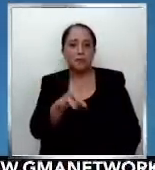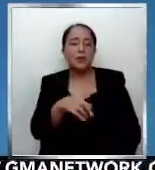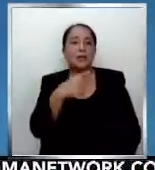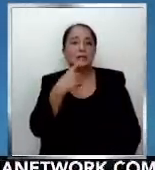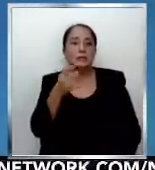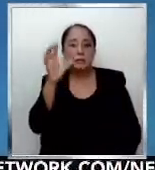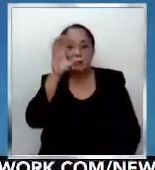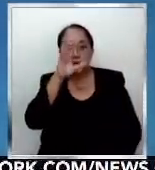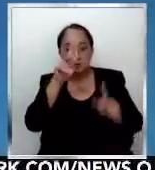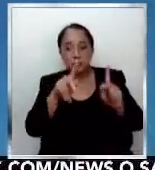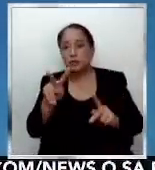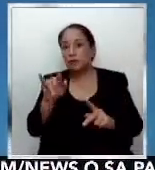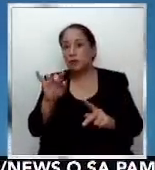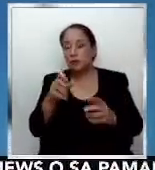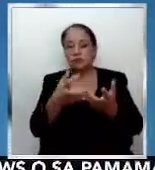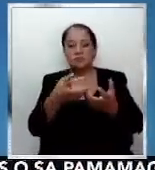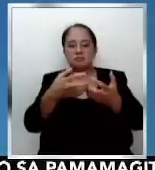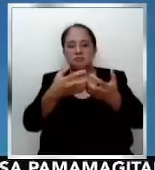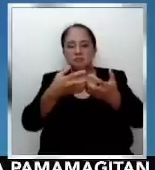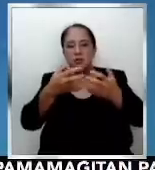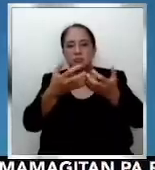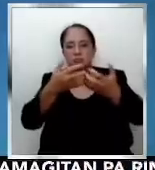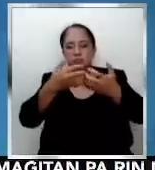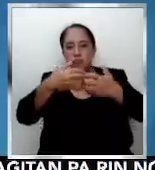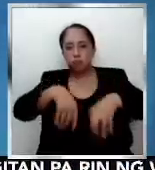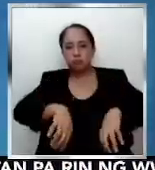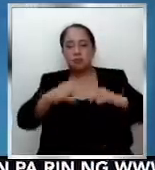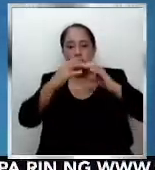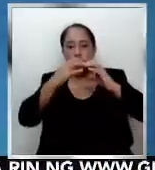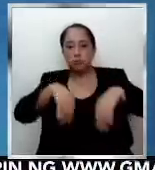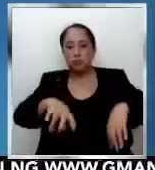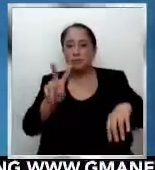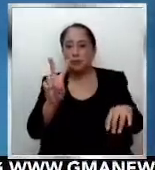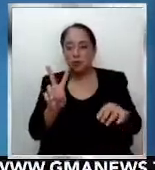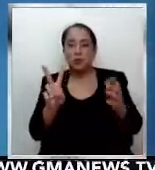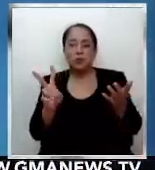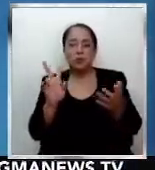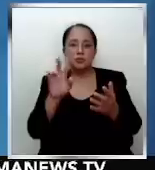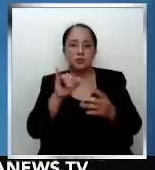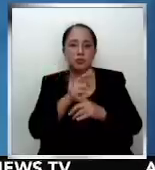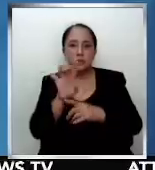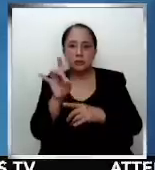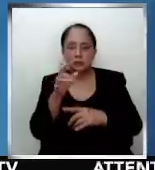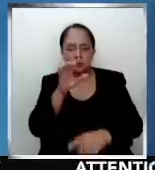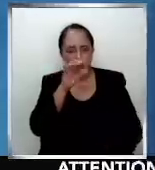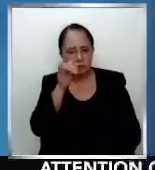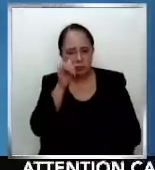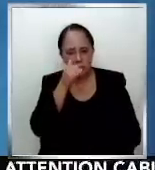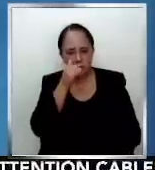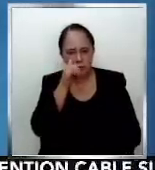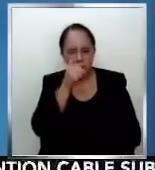Vescovo, nahati sa dalawang destroyer ng kanila itong madiskubre nitong June 18. Sa kuha ng kanilang ROV o remotely operated